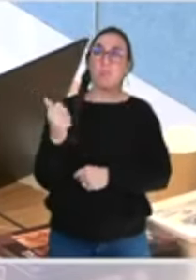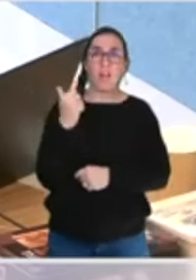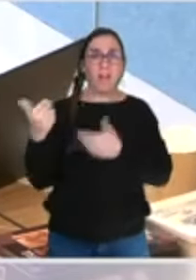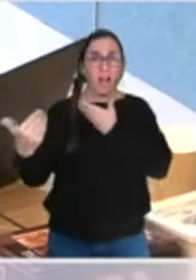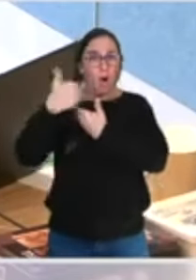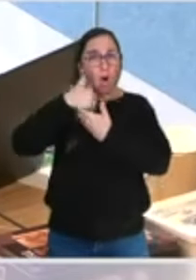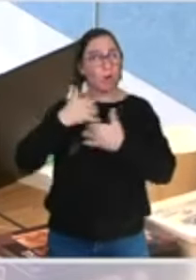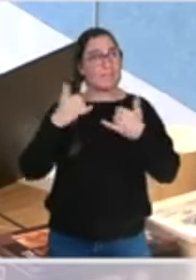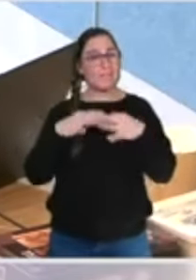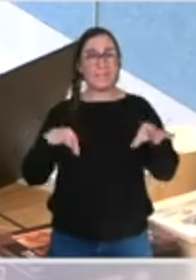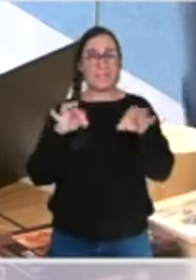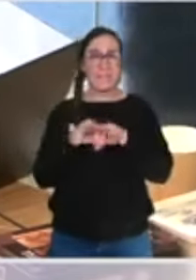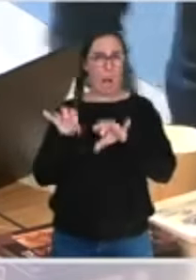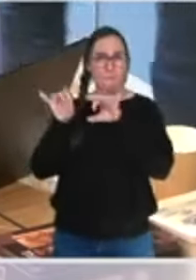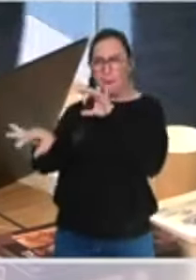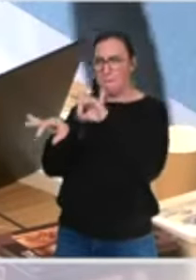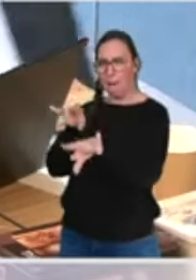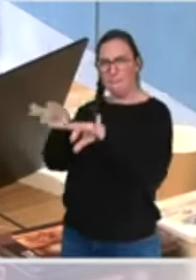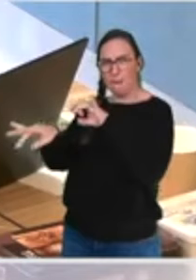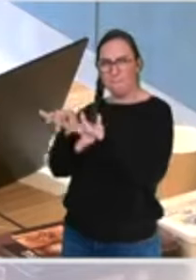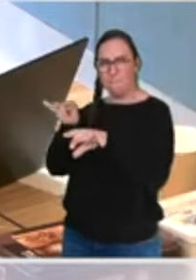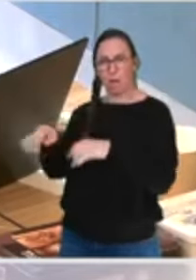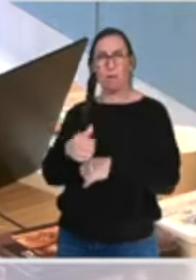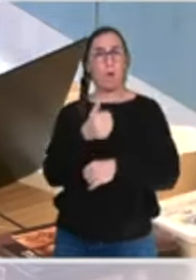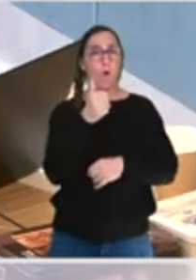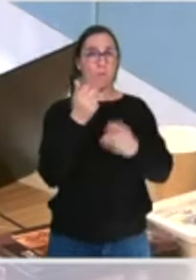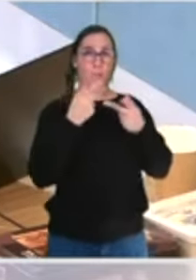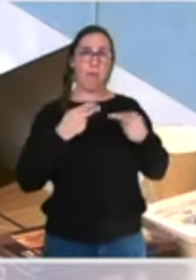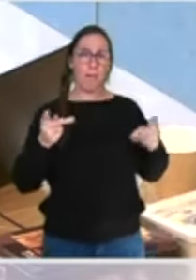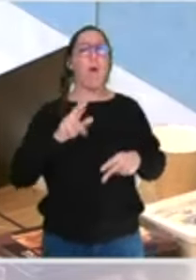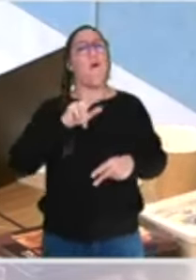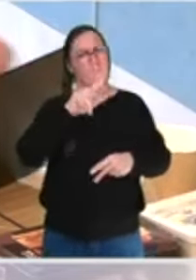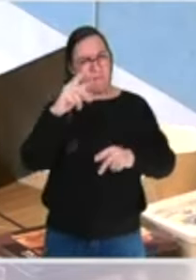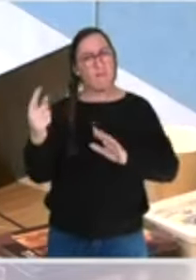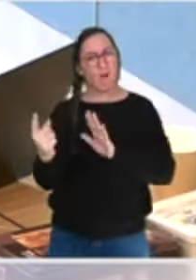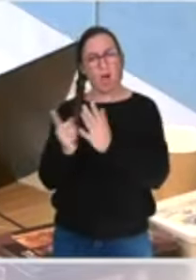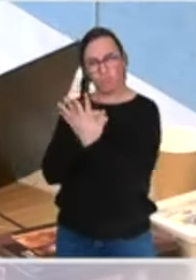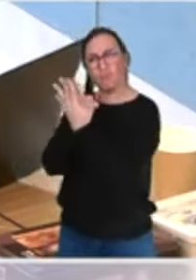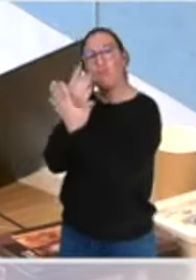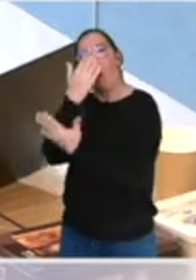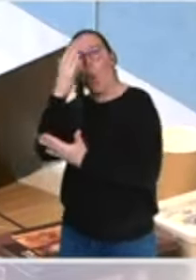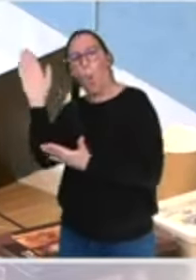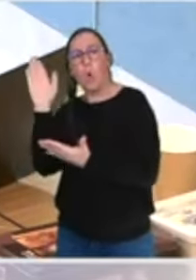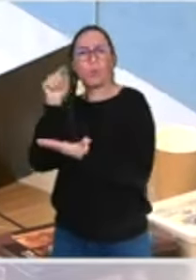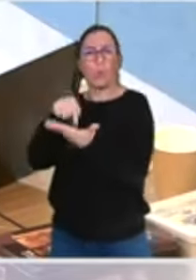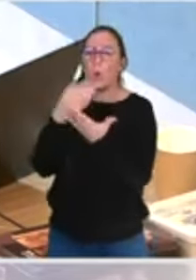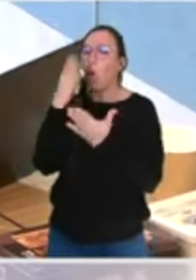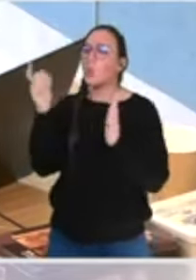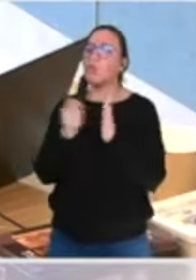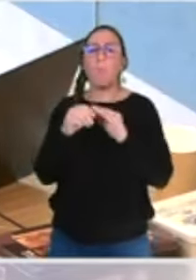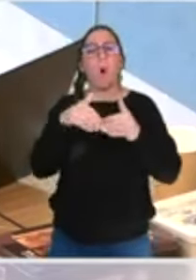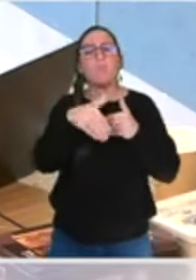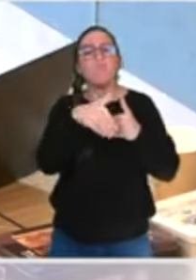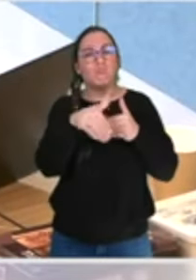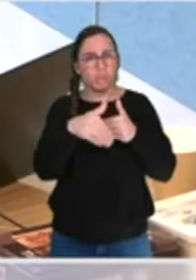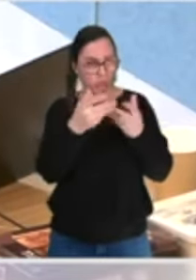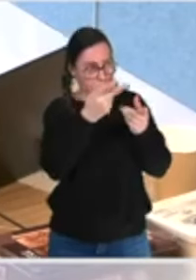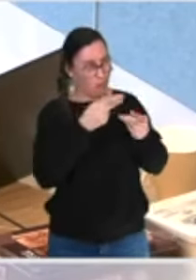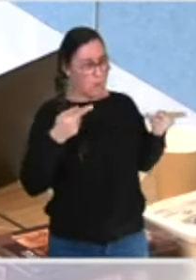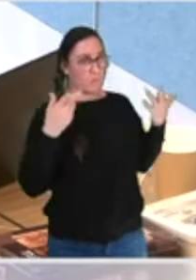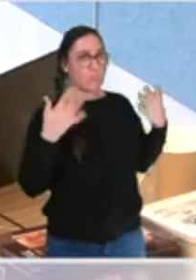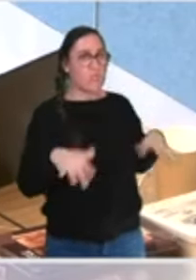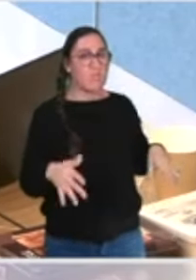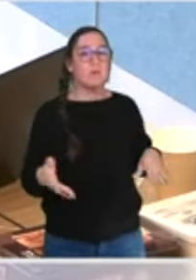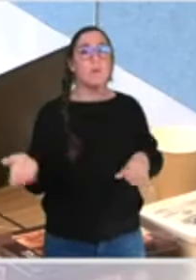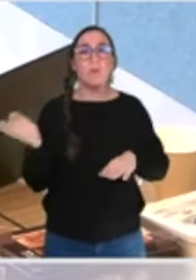entrer dans la salle du conseil. Vous avez annoncé que vous alliez les recevoir ailleurs à un autre moment, d'une part.